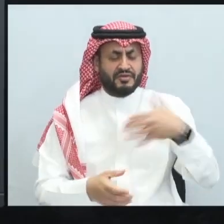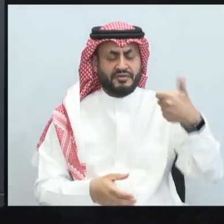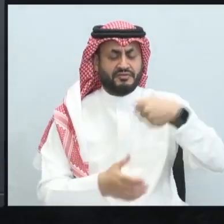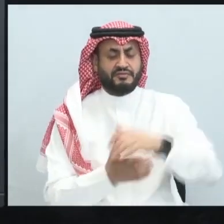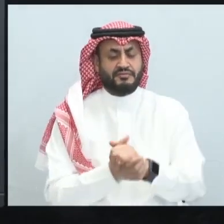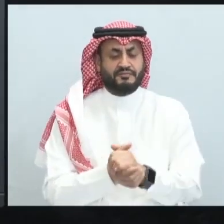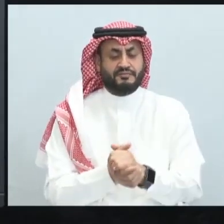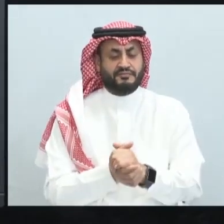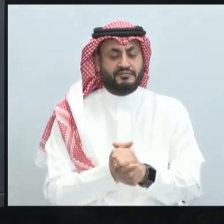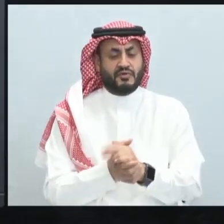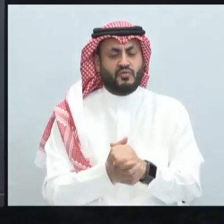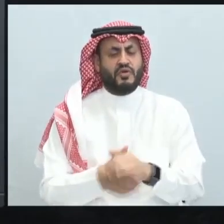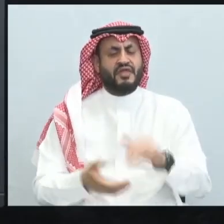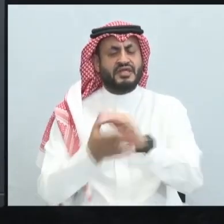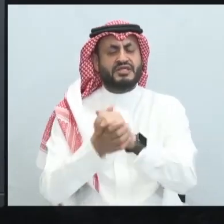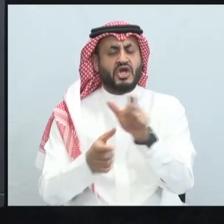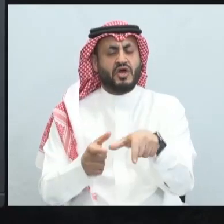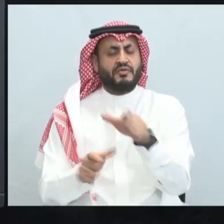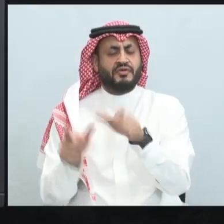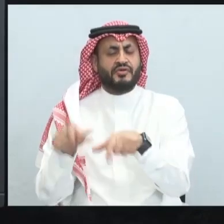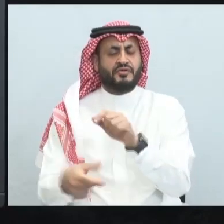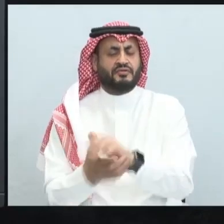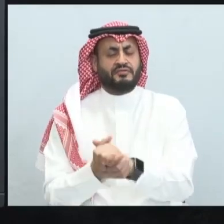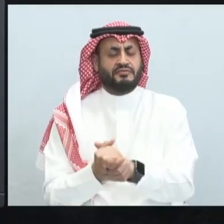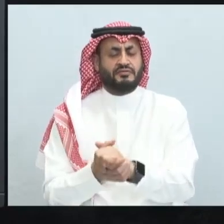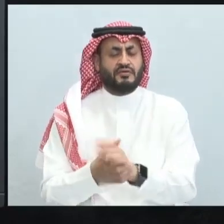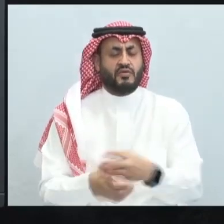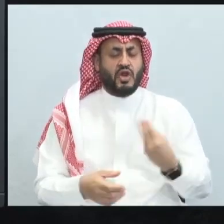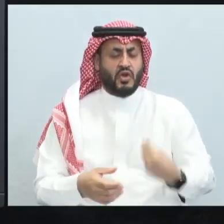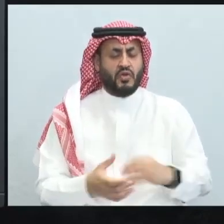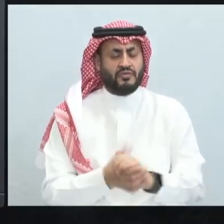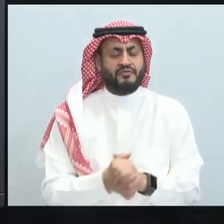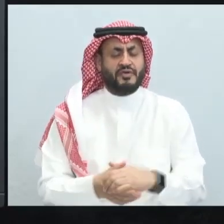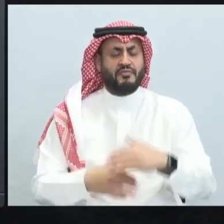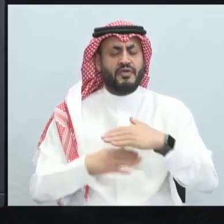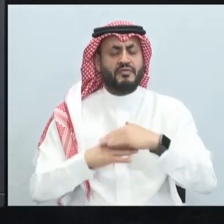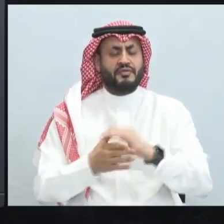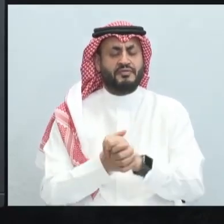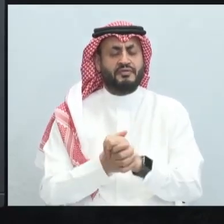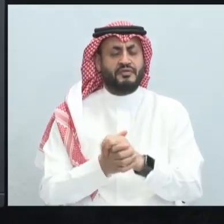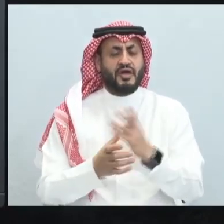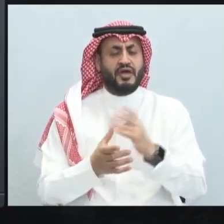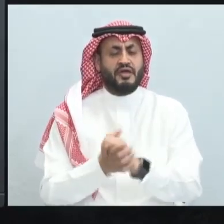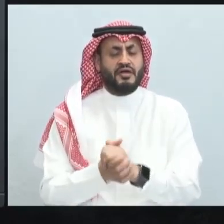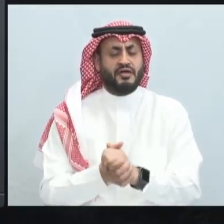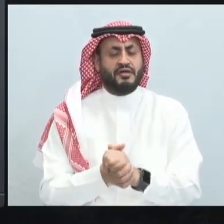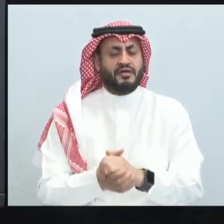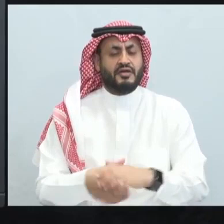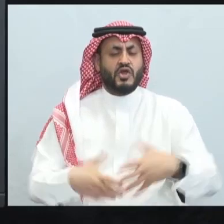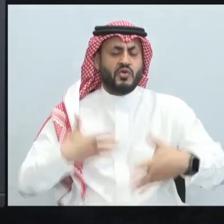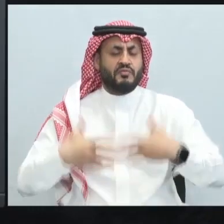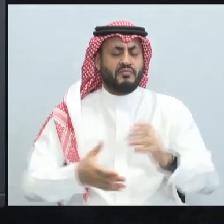مع الصحابه رضي الله عنهم ومن لطفه بهم انه كان يمازح اهل بيته